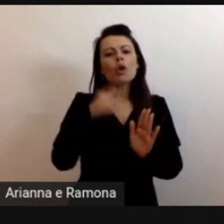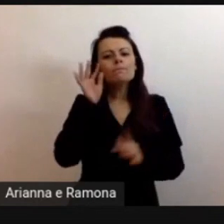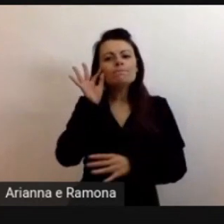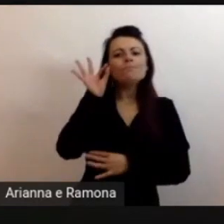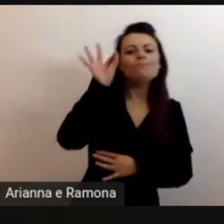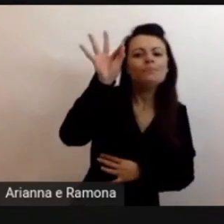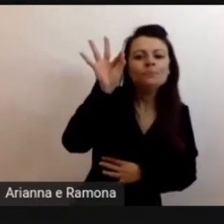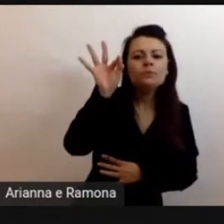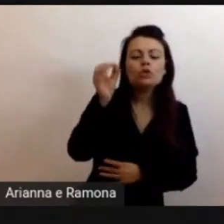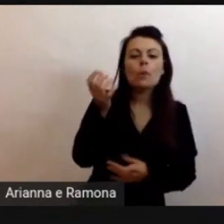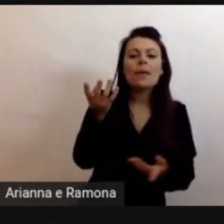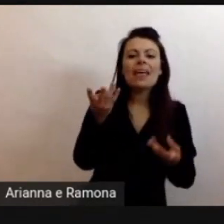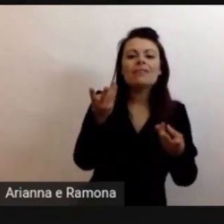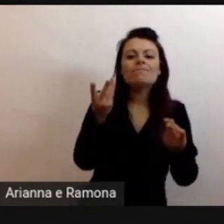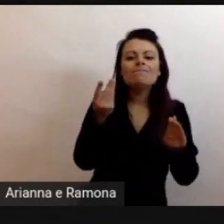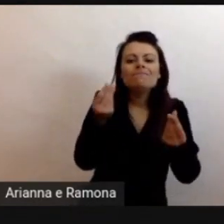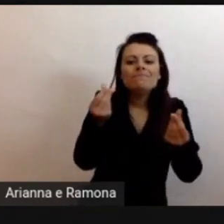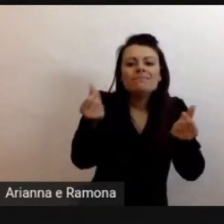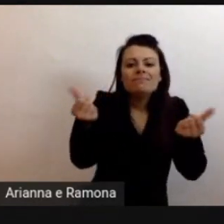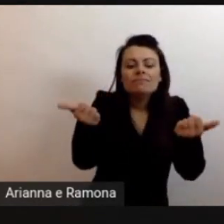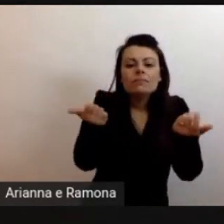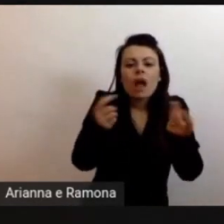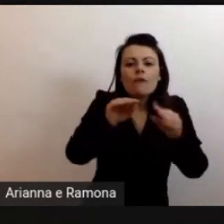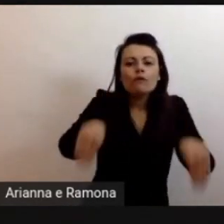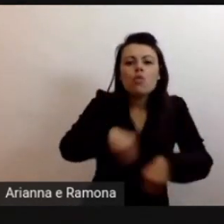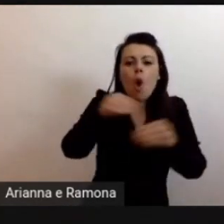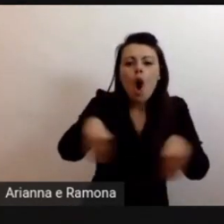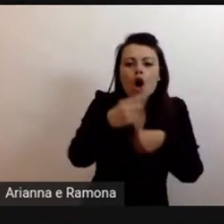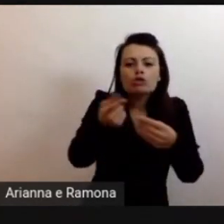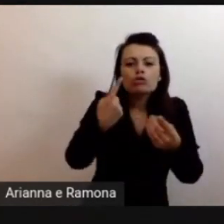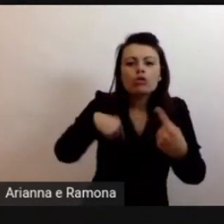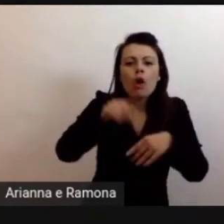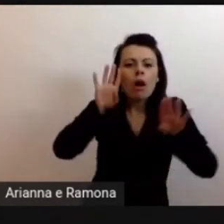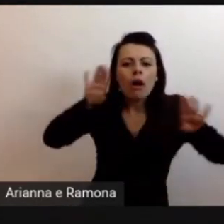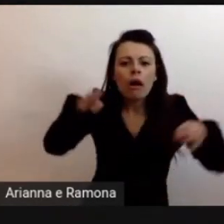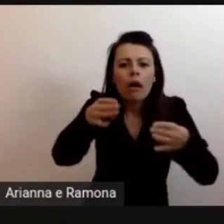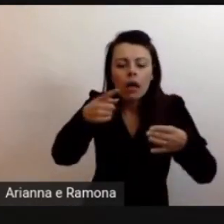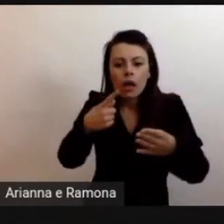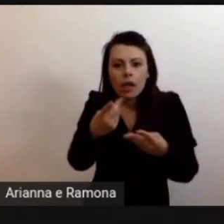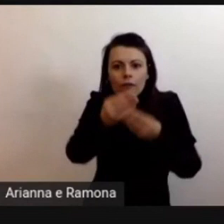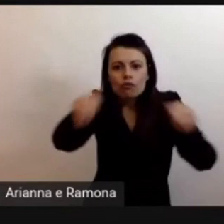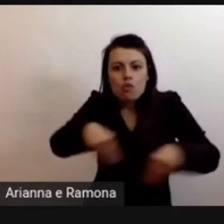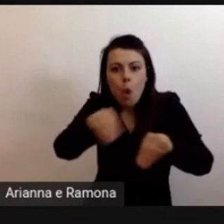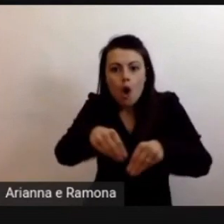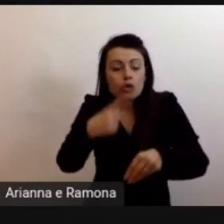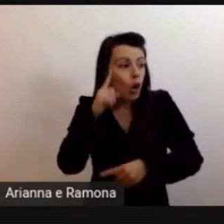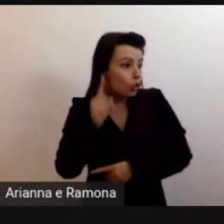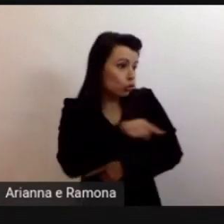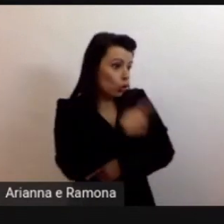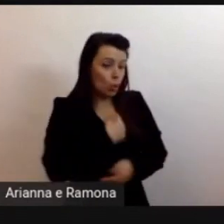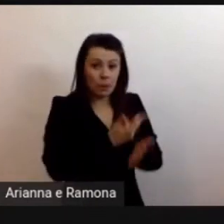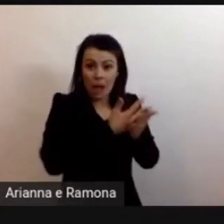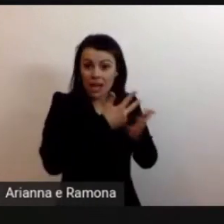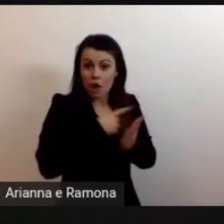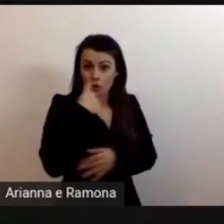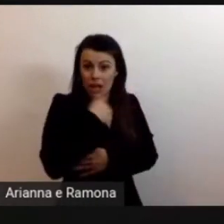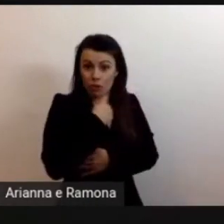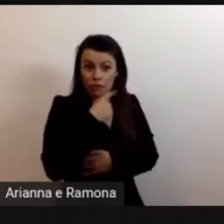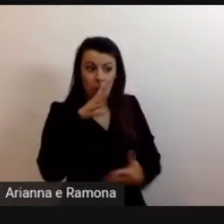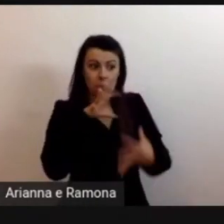il materiale su nulla non so se questo benedetto è prima o poi